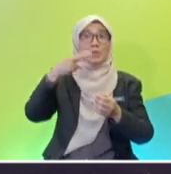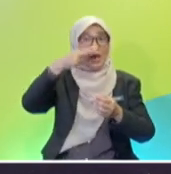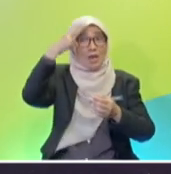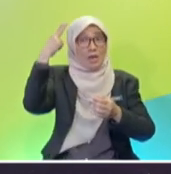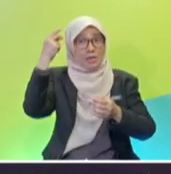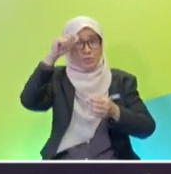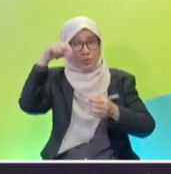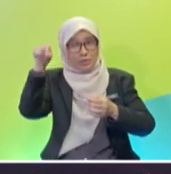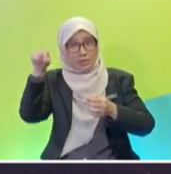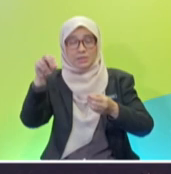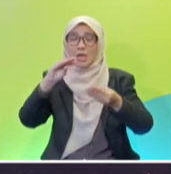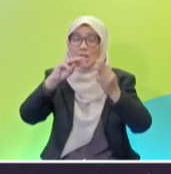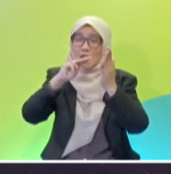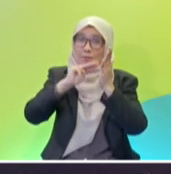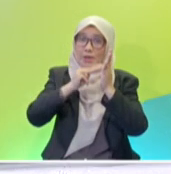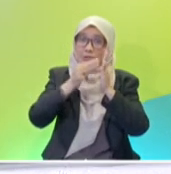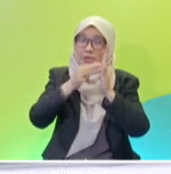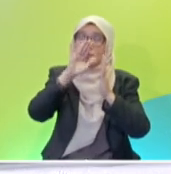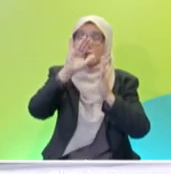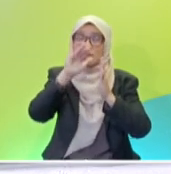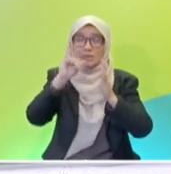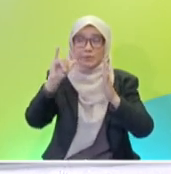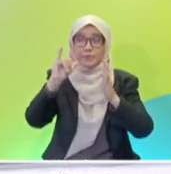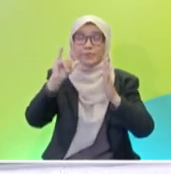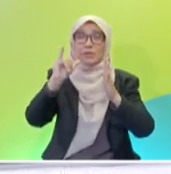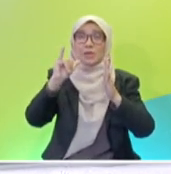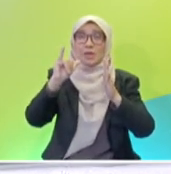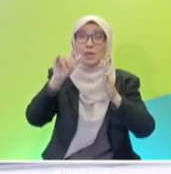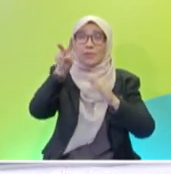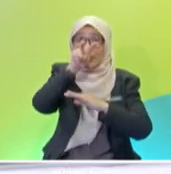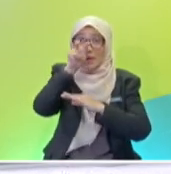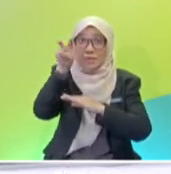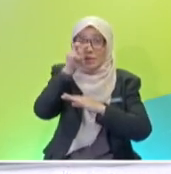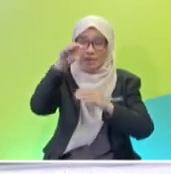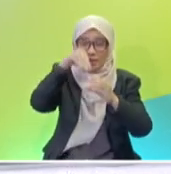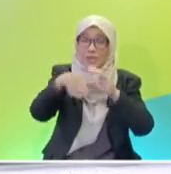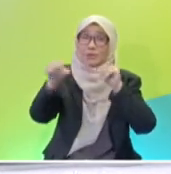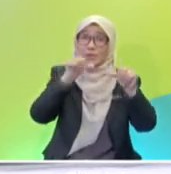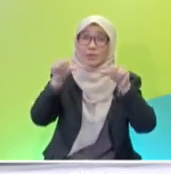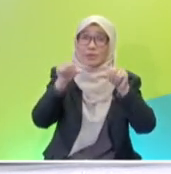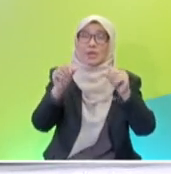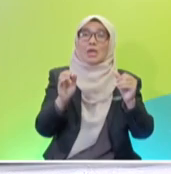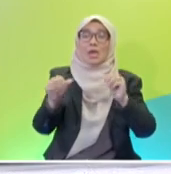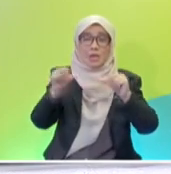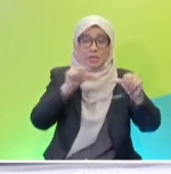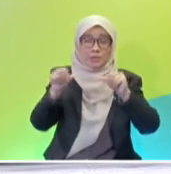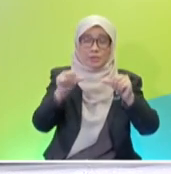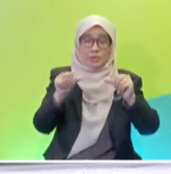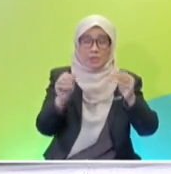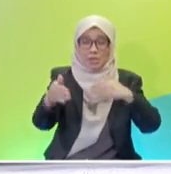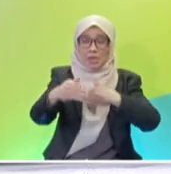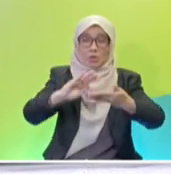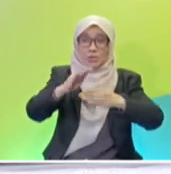dapatan daripada aktiviti kita. Dan kita dapati aktiviti yang dilakukan dalam kotak A yang ada